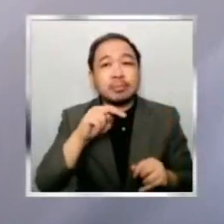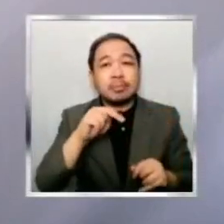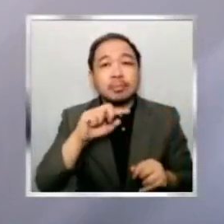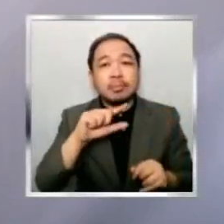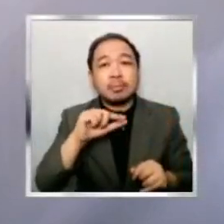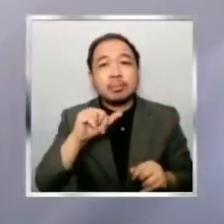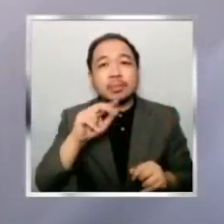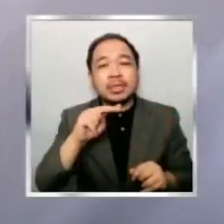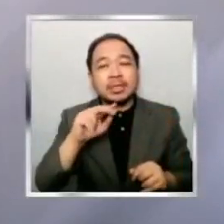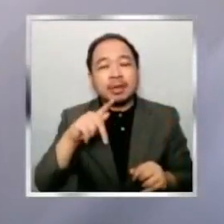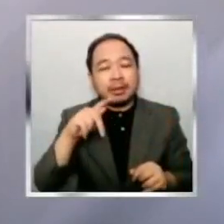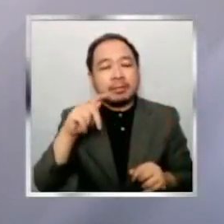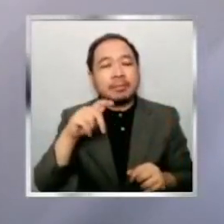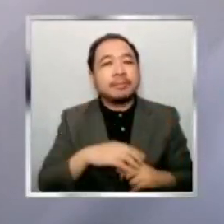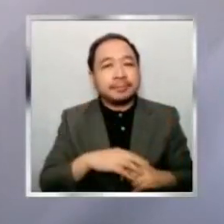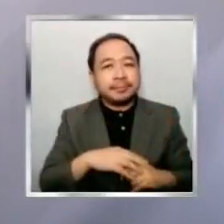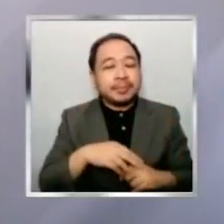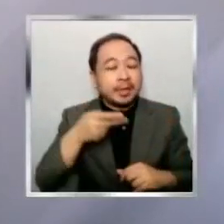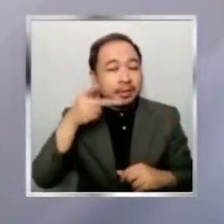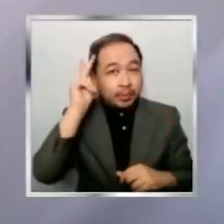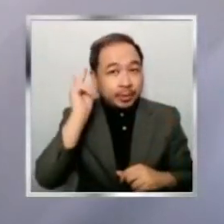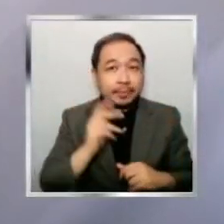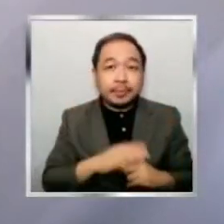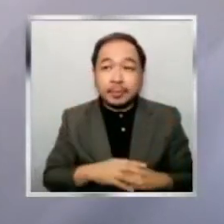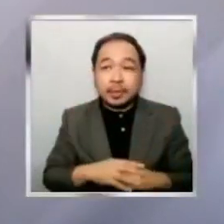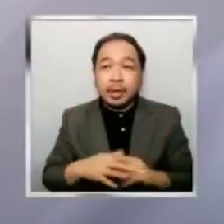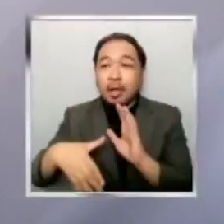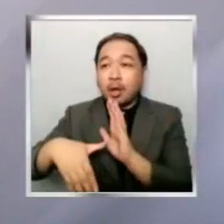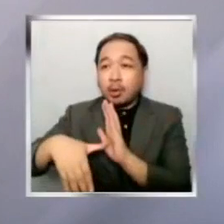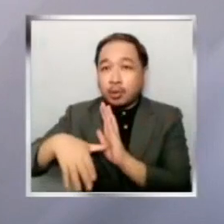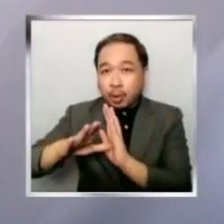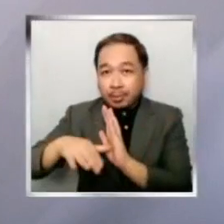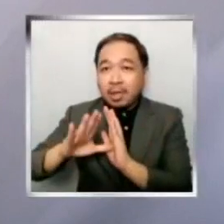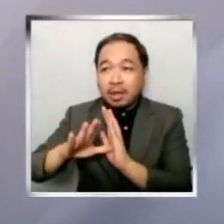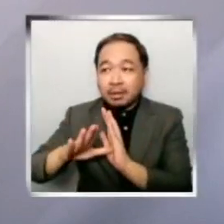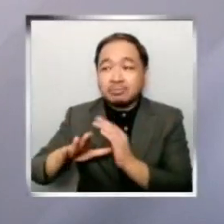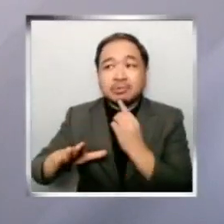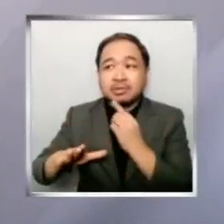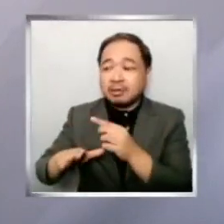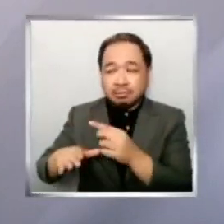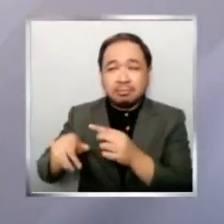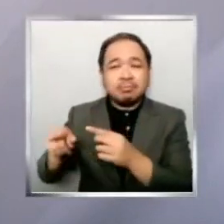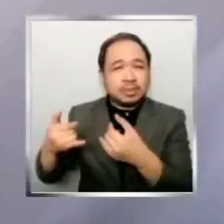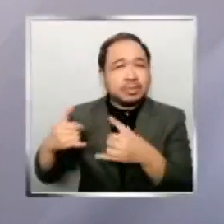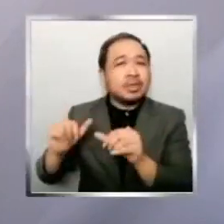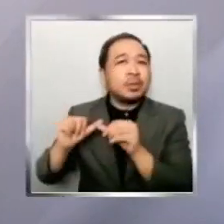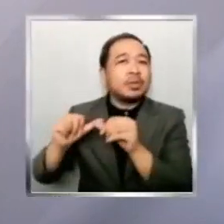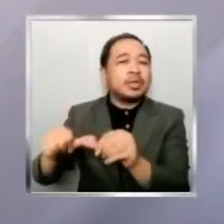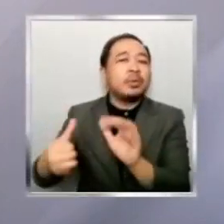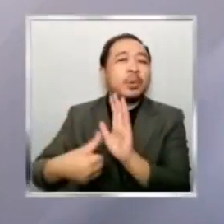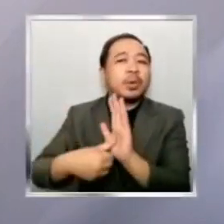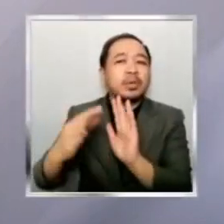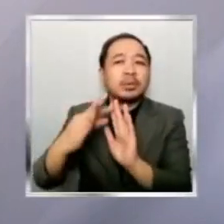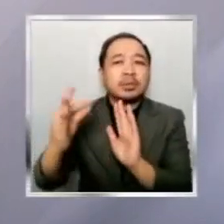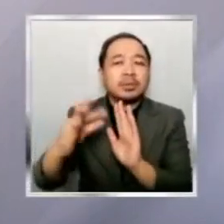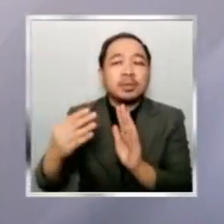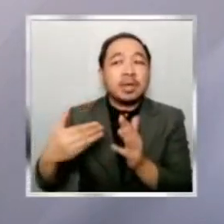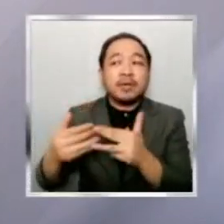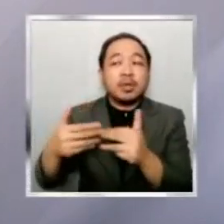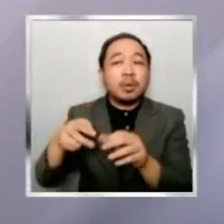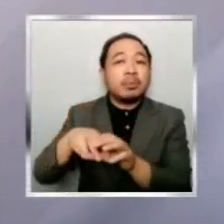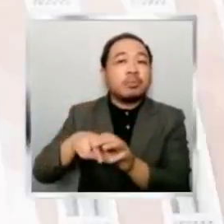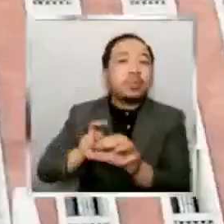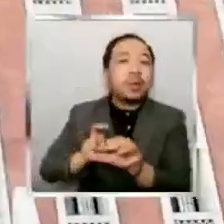sa mata naman daw ng COMELEC, kandidato pa rin si Lacson. Kahit nagbitiw siya sa national party na nag-nominate sa kanya. Yun